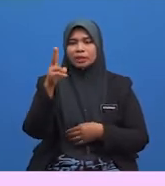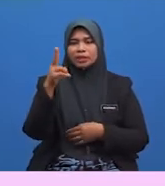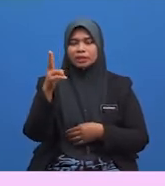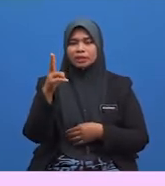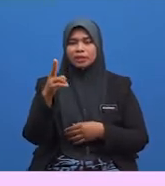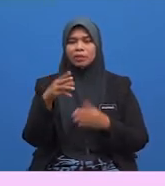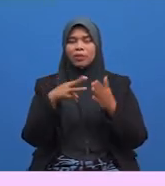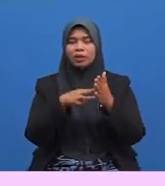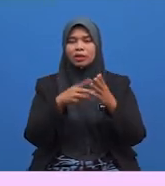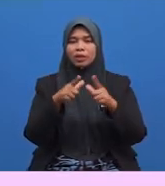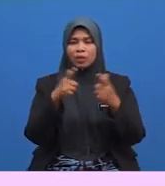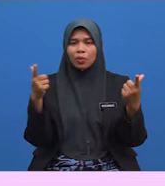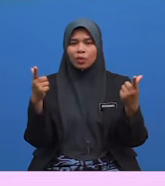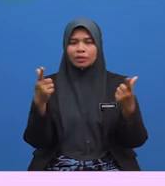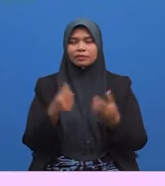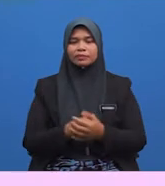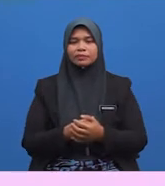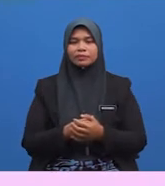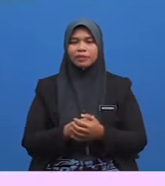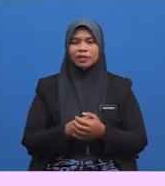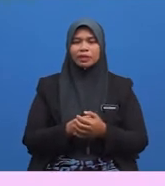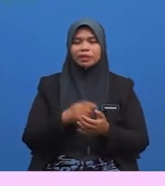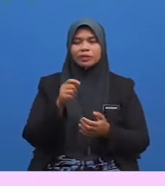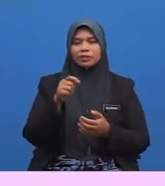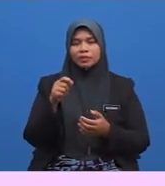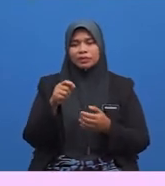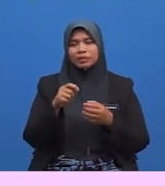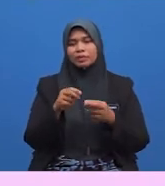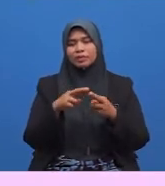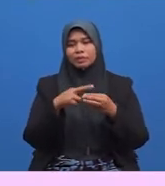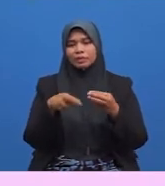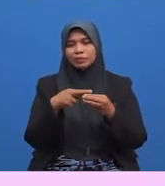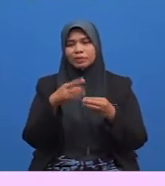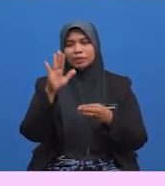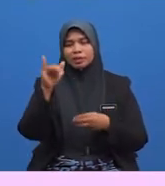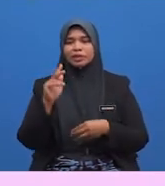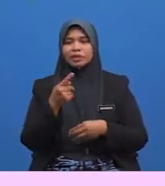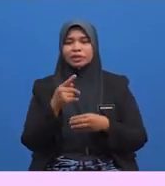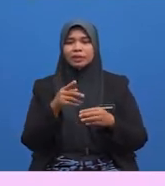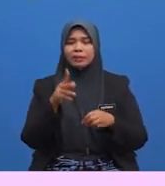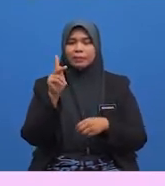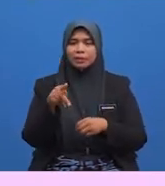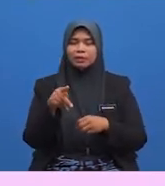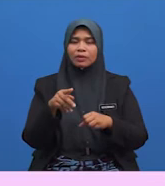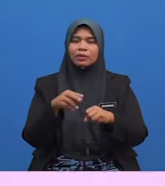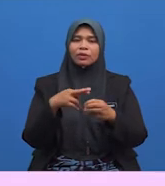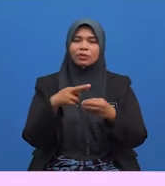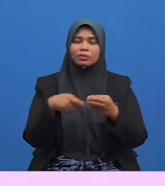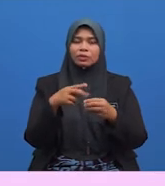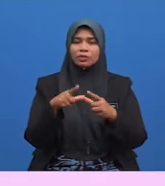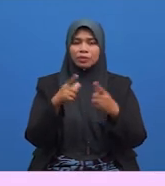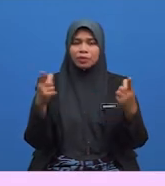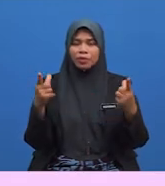mewakili luas yang perlu dicari. Catatkan rumus yang diperlukan seperti